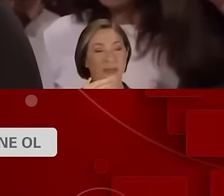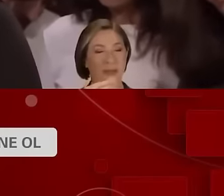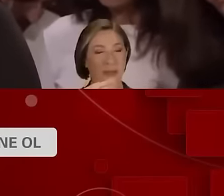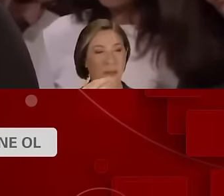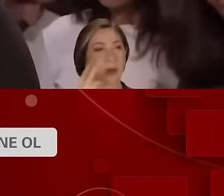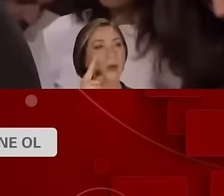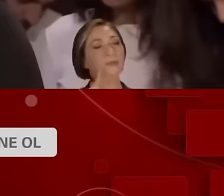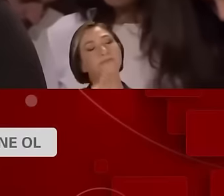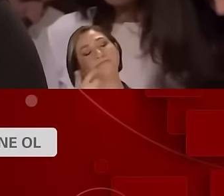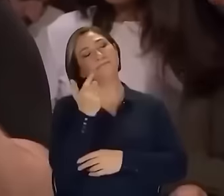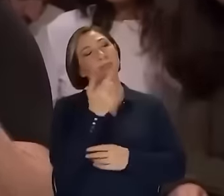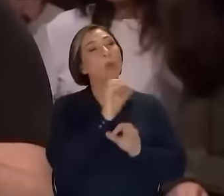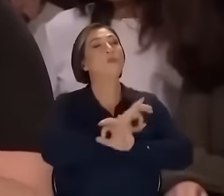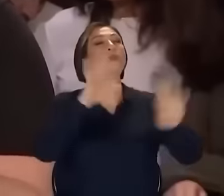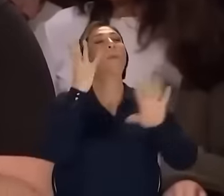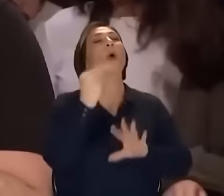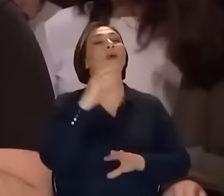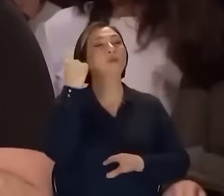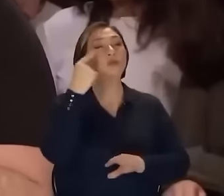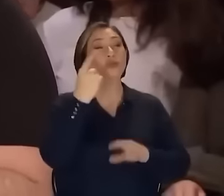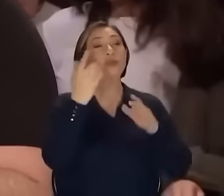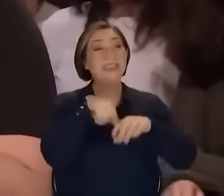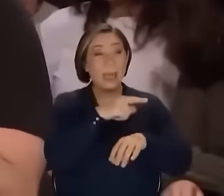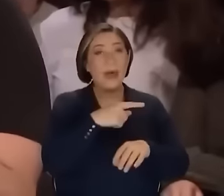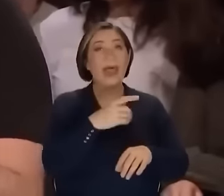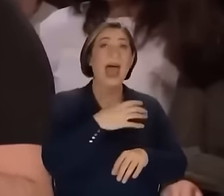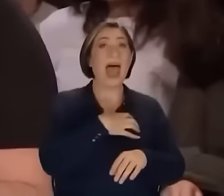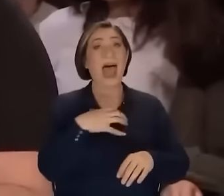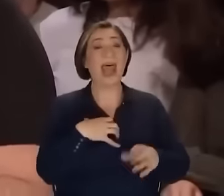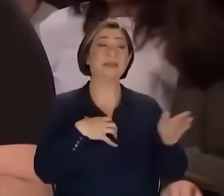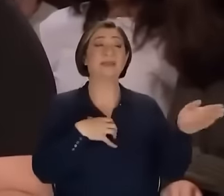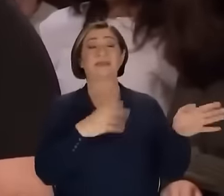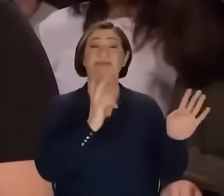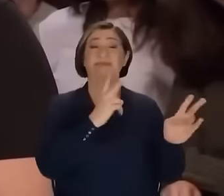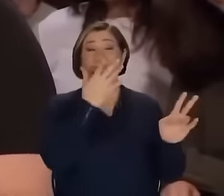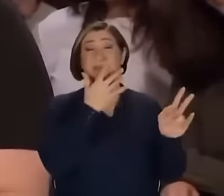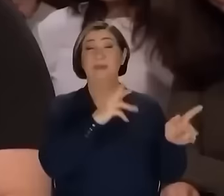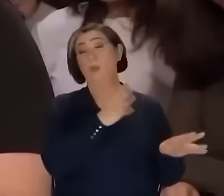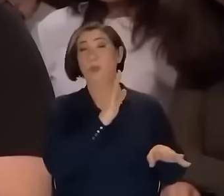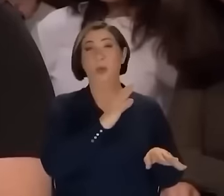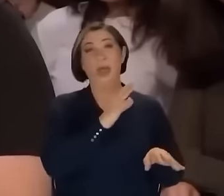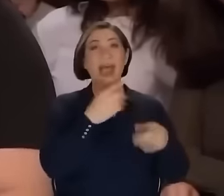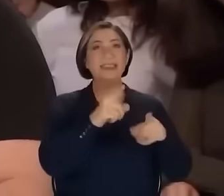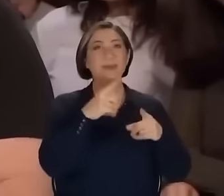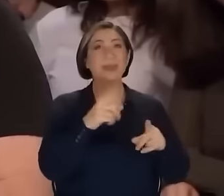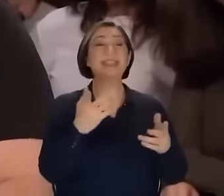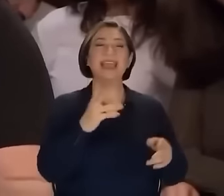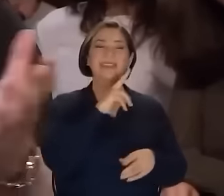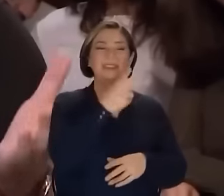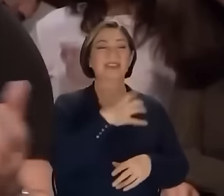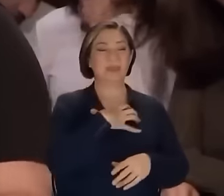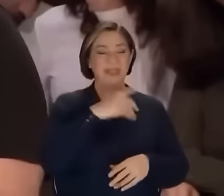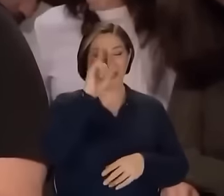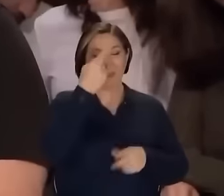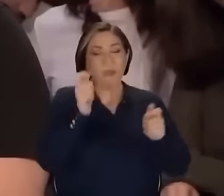sen gözlenmediğin zaman mükemmel olmadığını düşündüğün şeylerini anasındandır ya falan. Yani öyle şeyler vardı espri. Ne yazık ki işte çocuğu